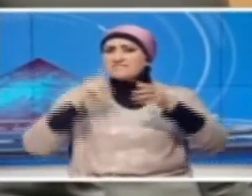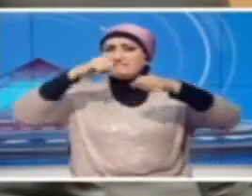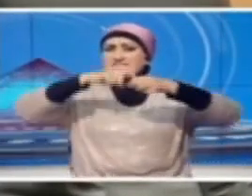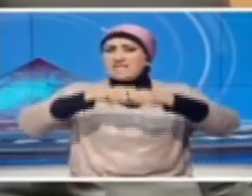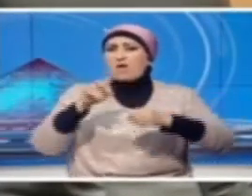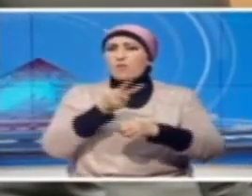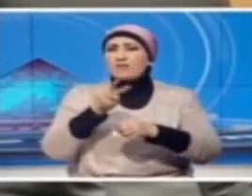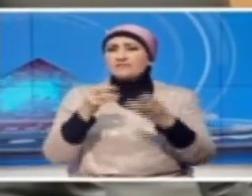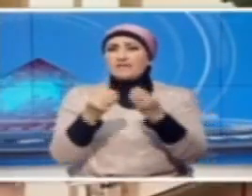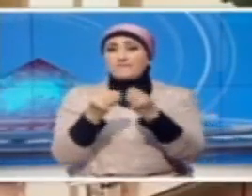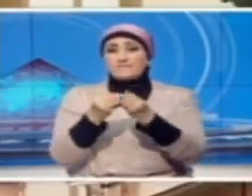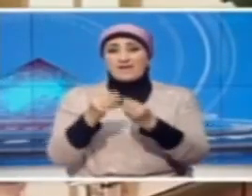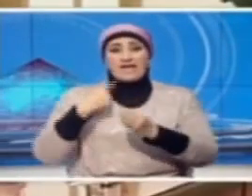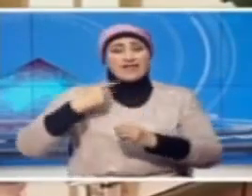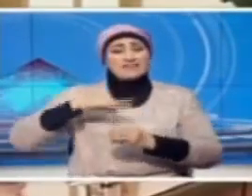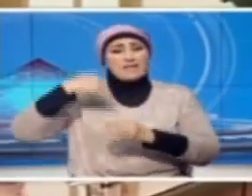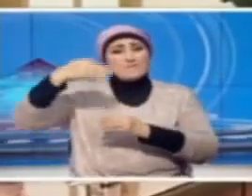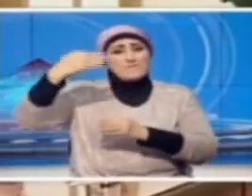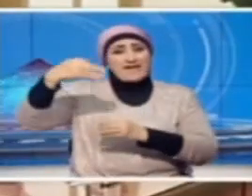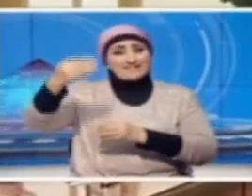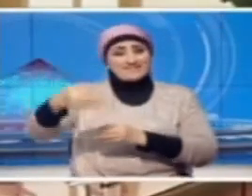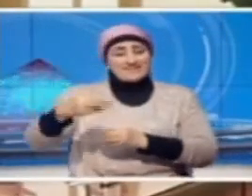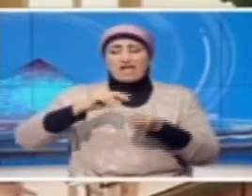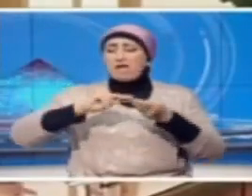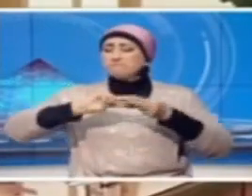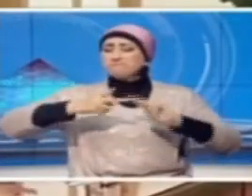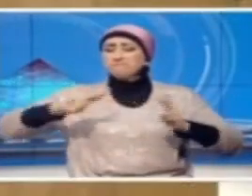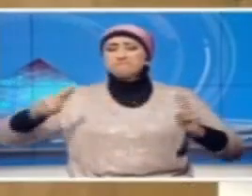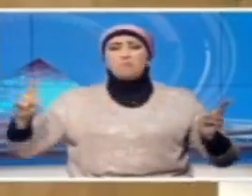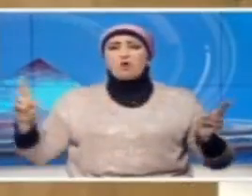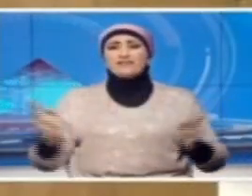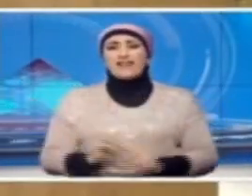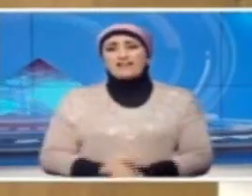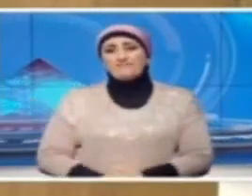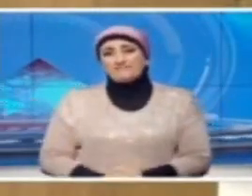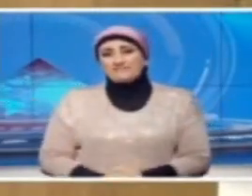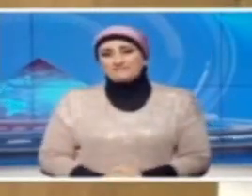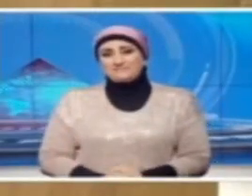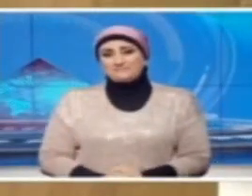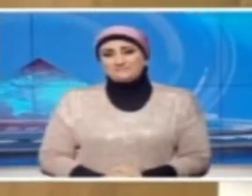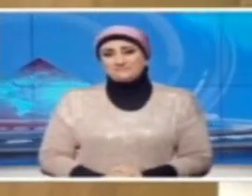بين البلدين لآفاق أرحب في العديد من المجالات.